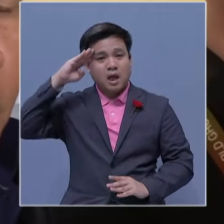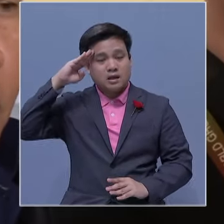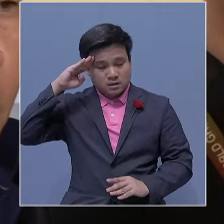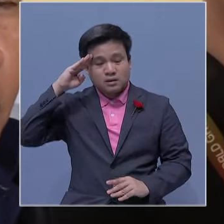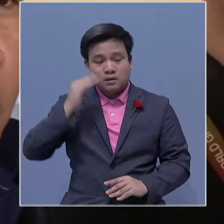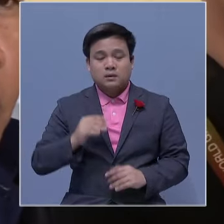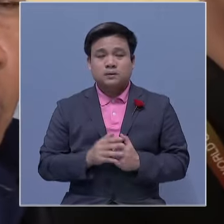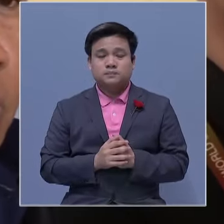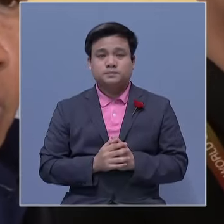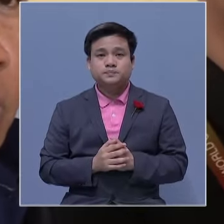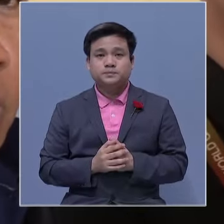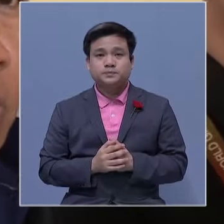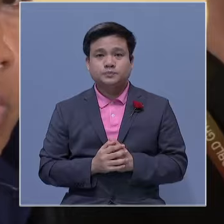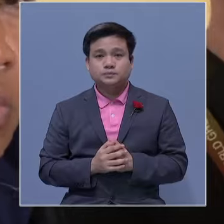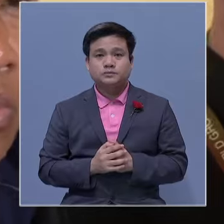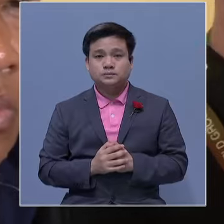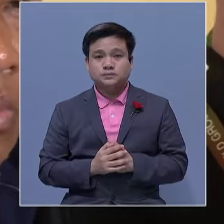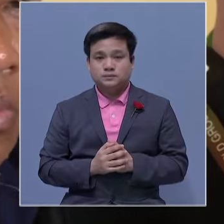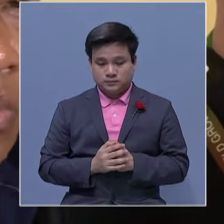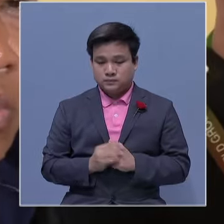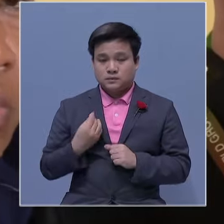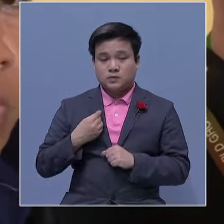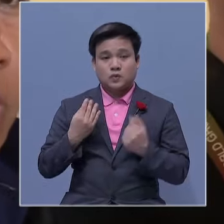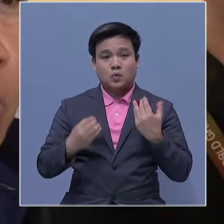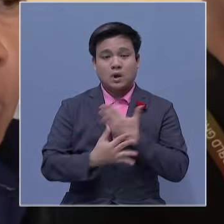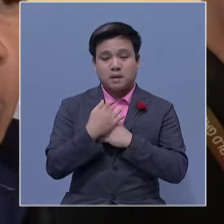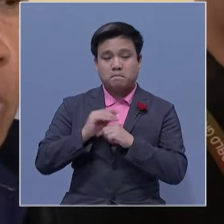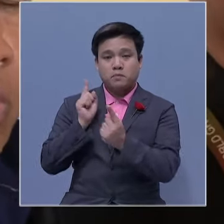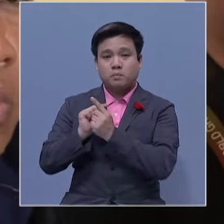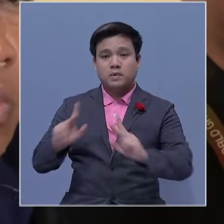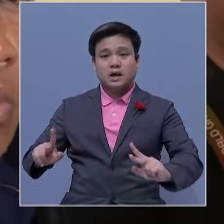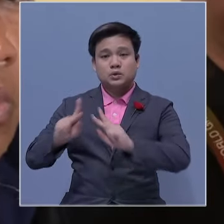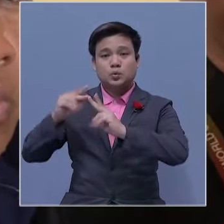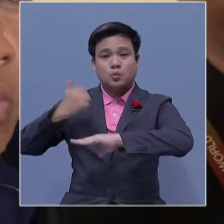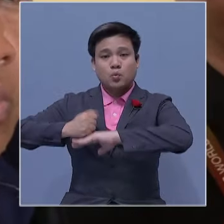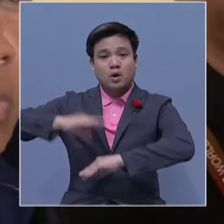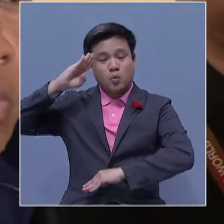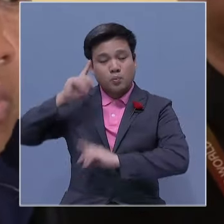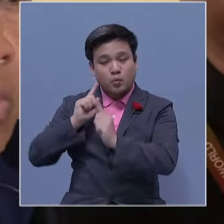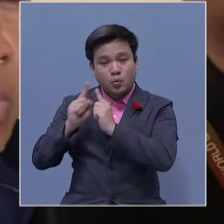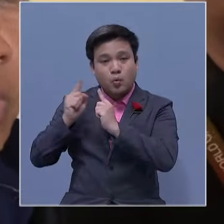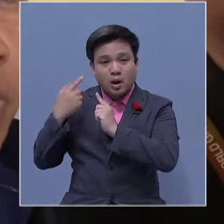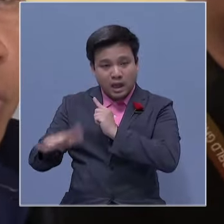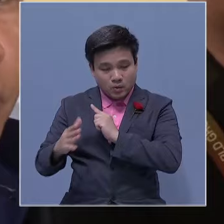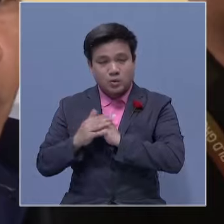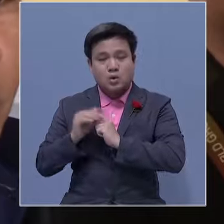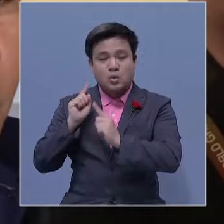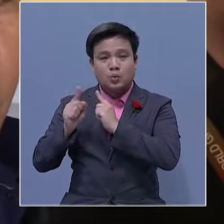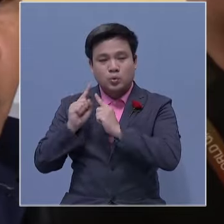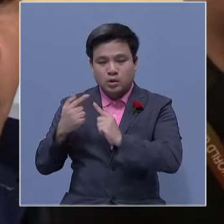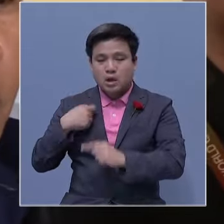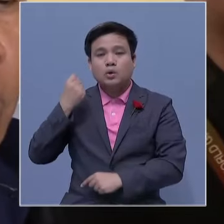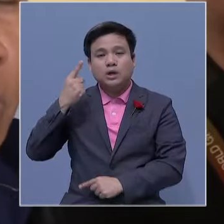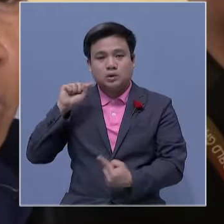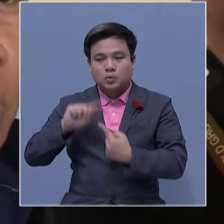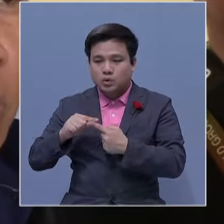บอกว่าหลังจากเข้าหารือกับคุณสุทินคลังแสนรัฐมนตรีว่าการกระทรวงกลาโหมว่าในที่ประชุมเป็นการพูดคุยที่เข้าใจบทบาท